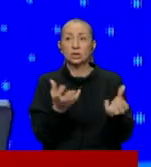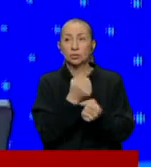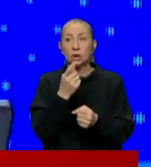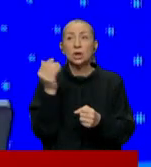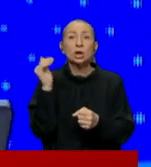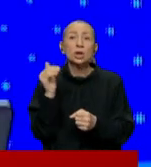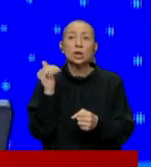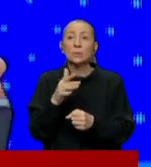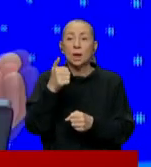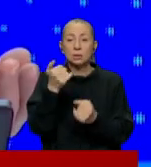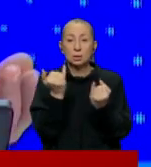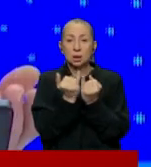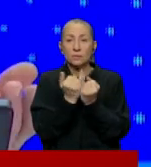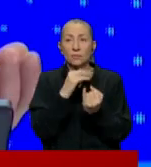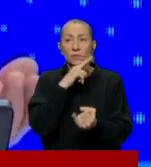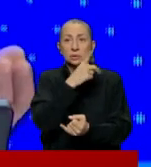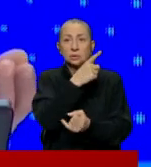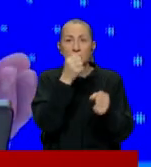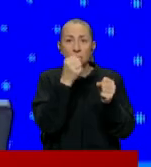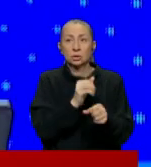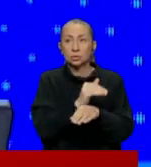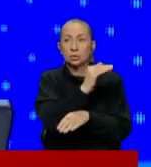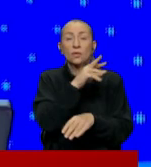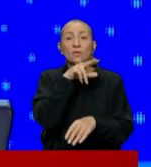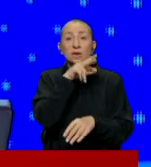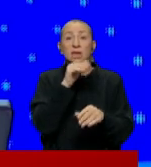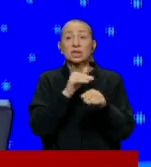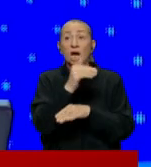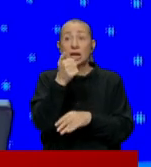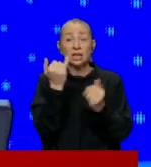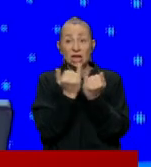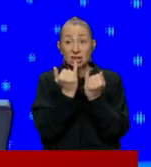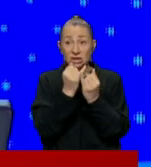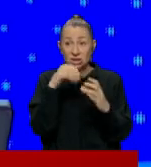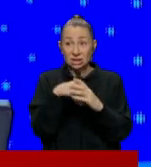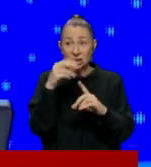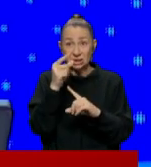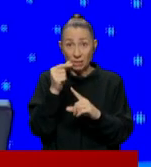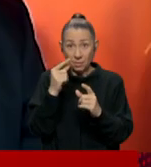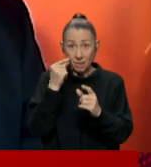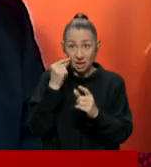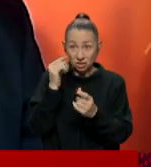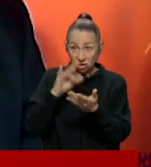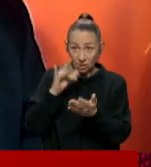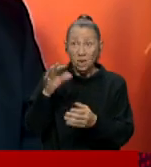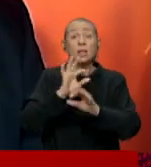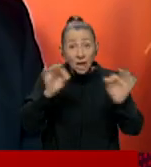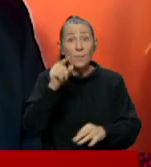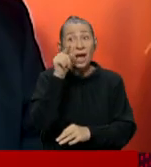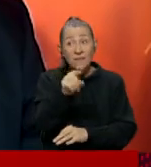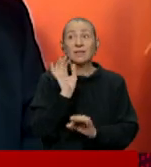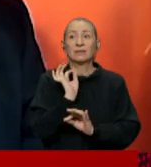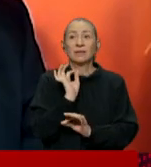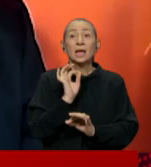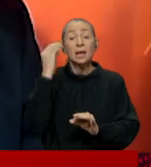Gelir gelmez. Altı kardeşi de Fransa'da yaşamış. Fransa'da yaşayan altı kardeşi için İsmail Bey'i yargılayalım mı? Tam üstüne bastım